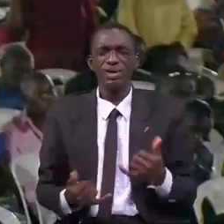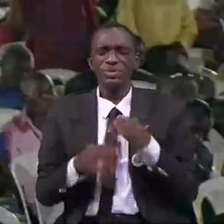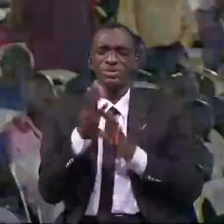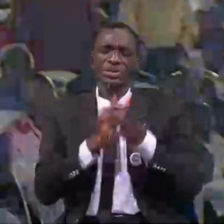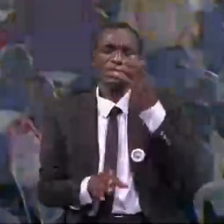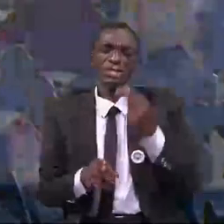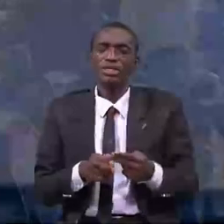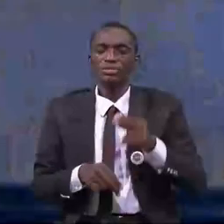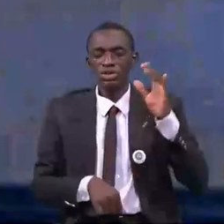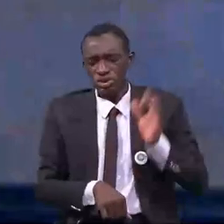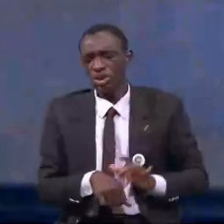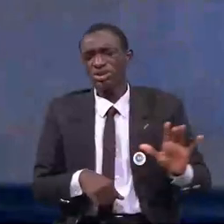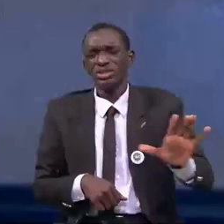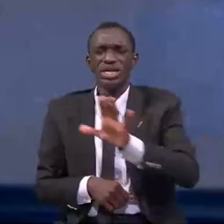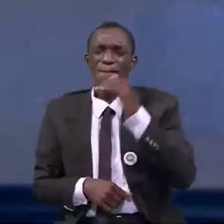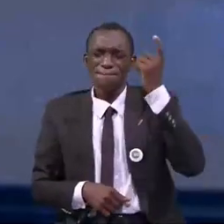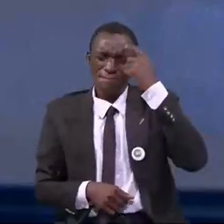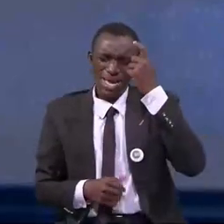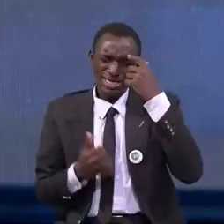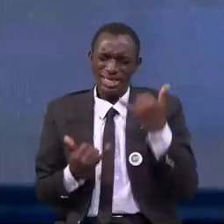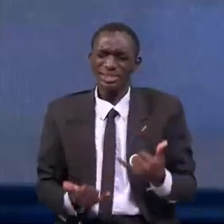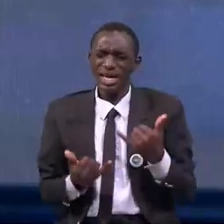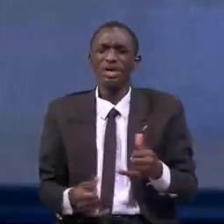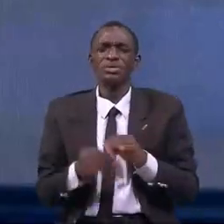maintenant touche leur esprit